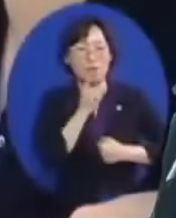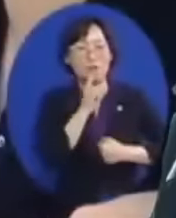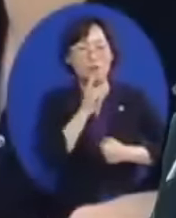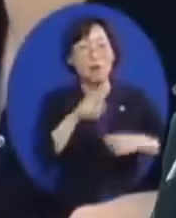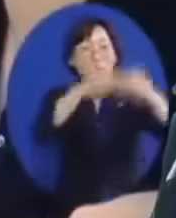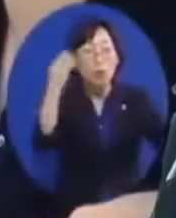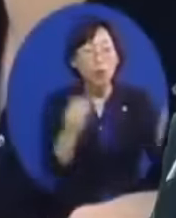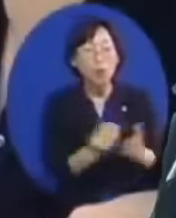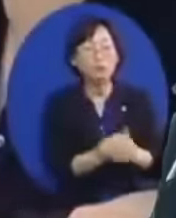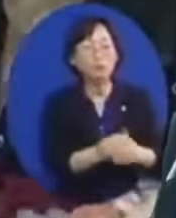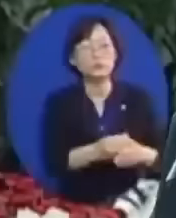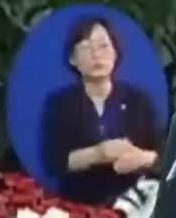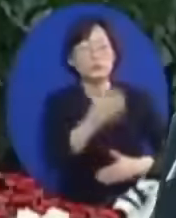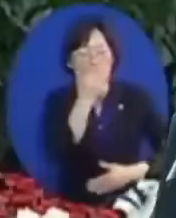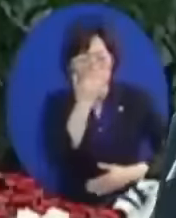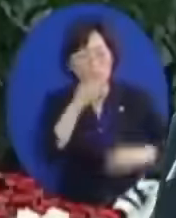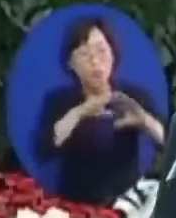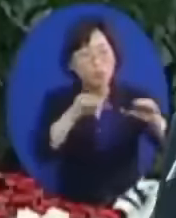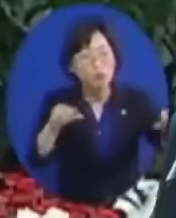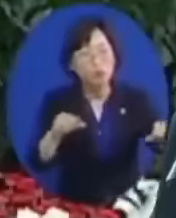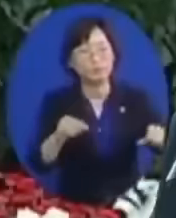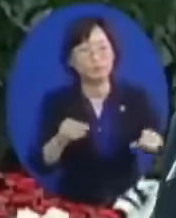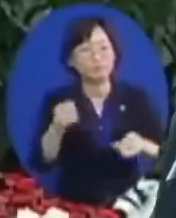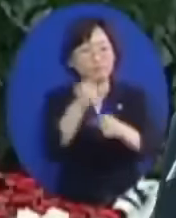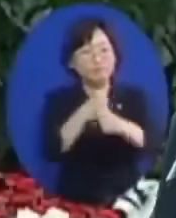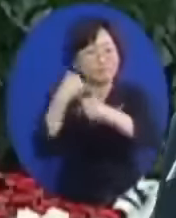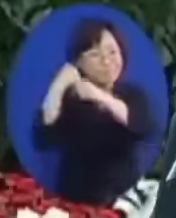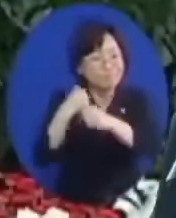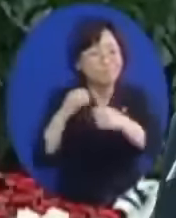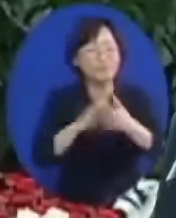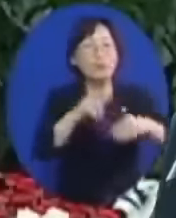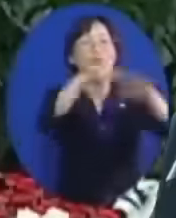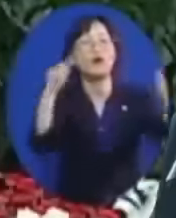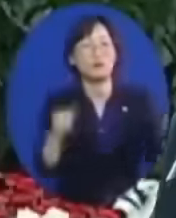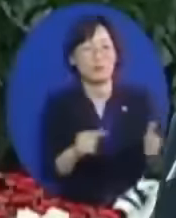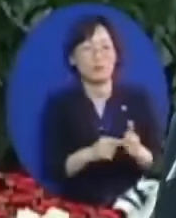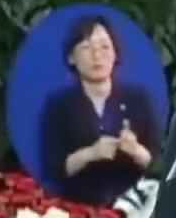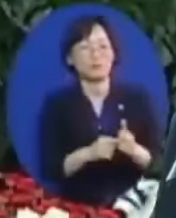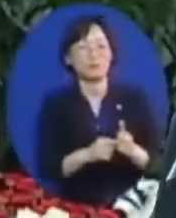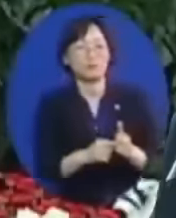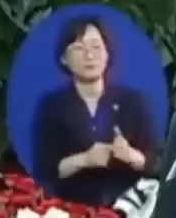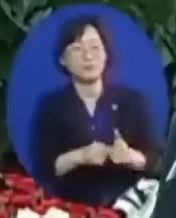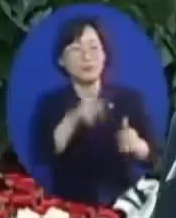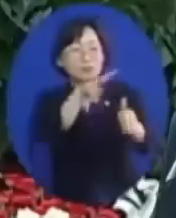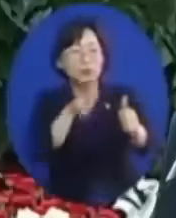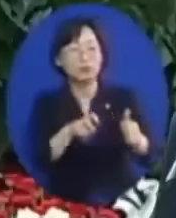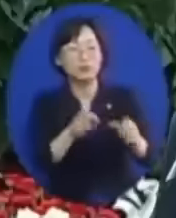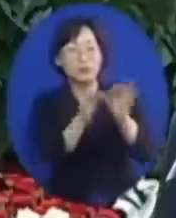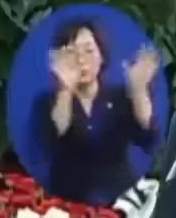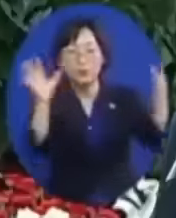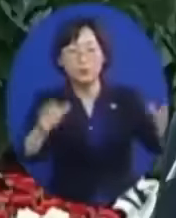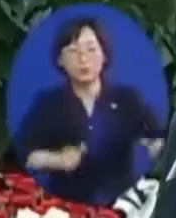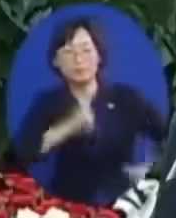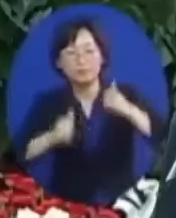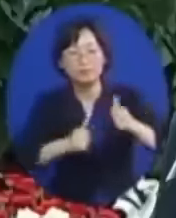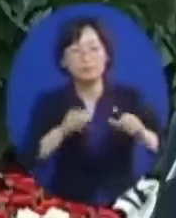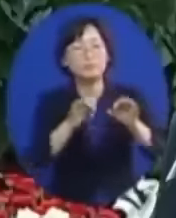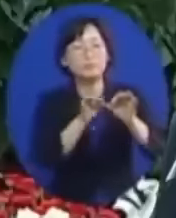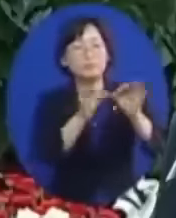하라. 겸손하고 온유한 멍에를 걸머지면 마음에 미움이 사라지고 분노가 사라진